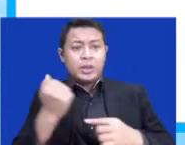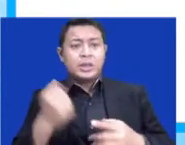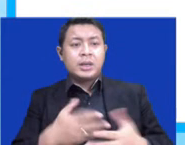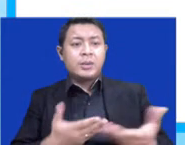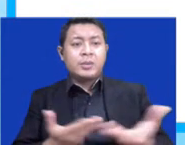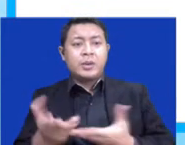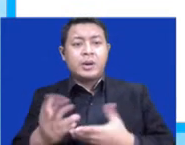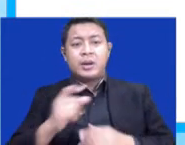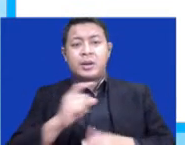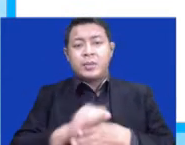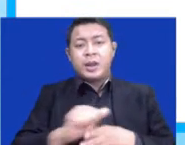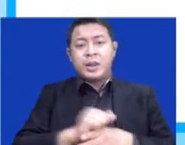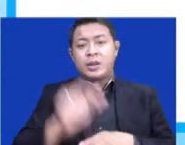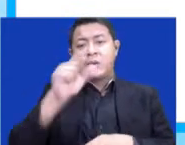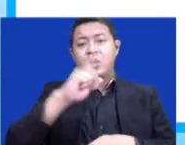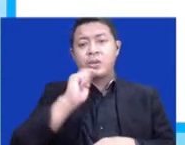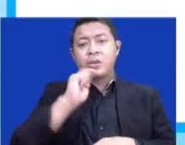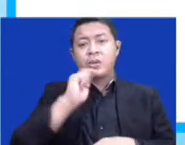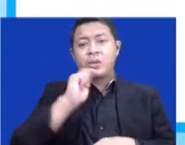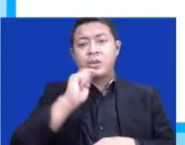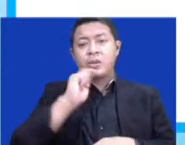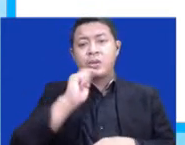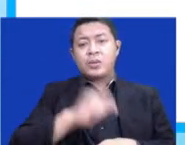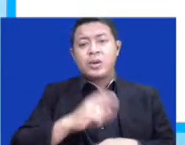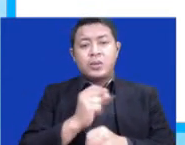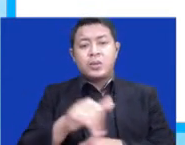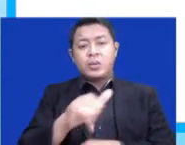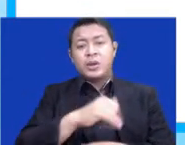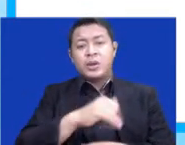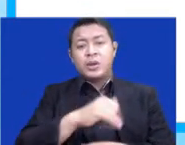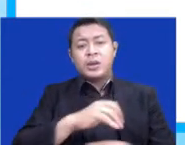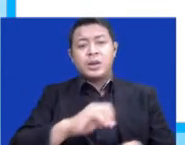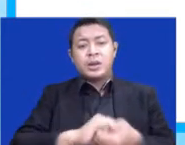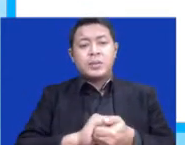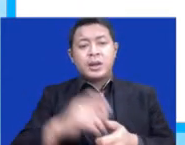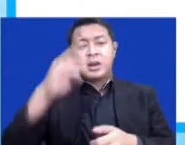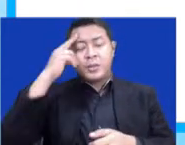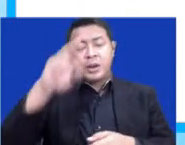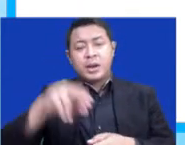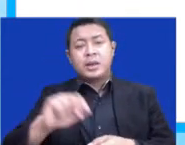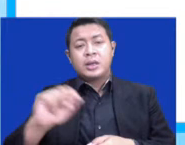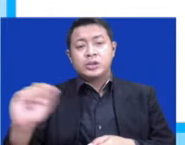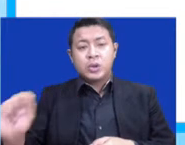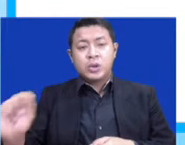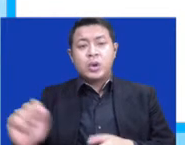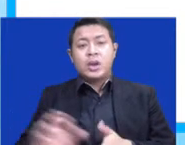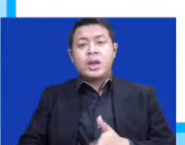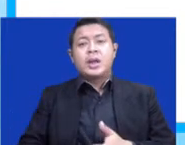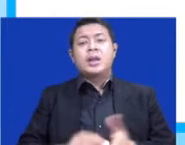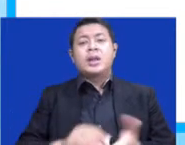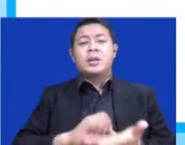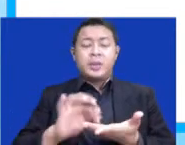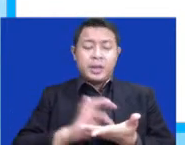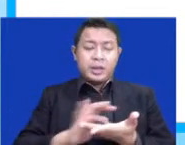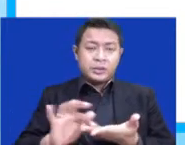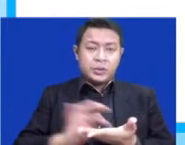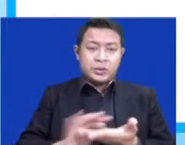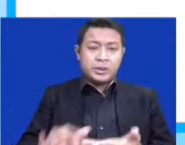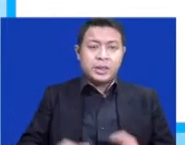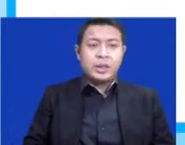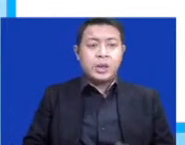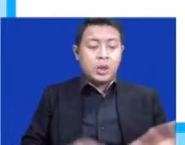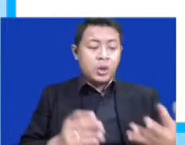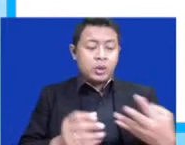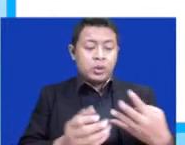pelatihan orang tua dan guru, bekerjasama dengan program kesehatan sekolah, kegiatan penjangkauan masyarakat, dan media sosial. Adapun tujuan